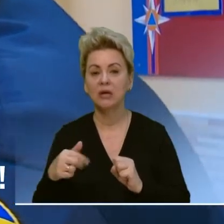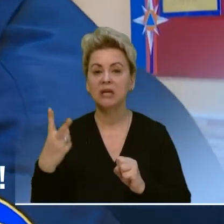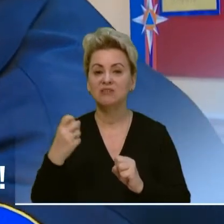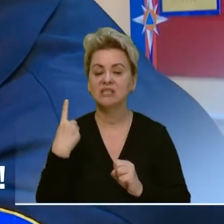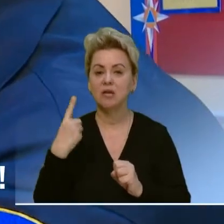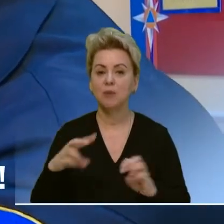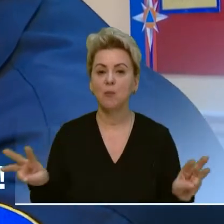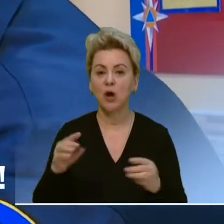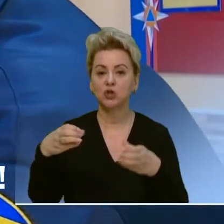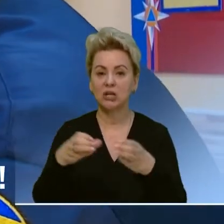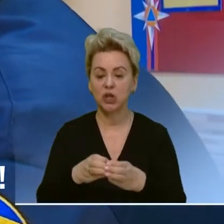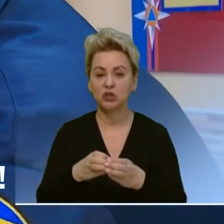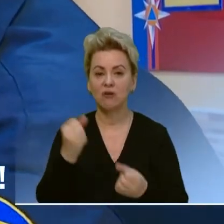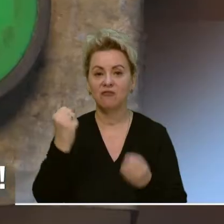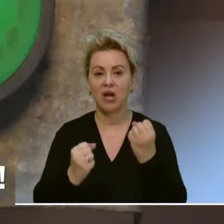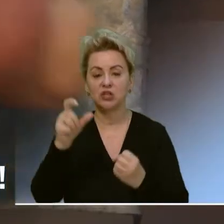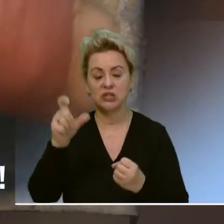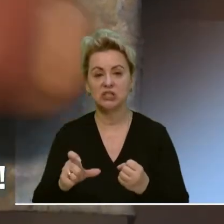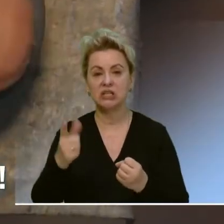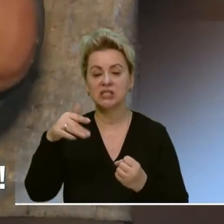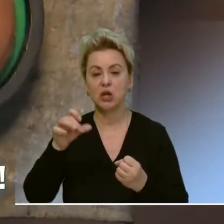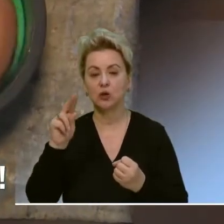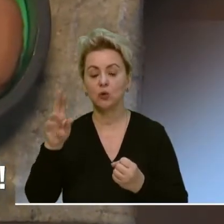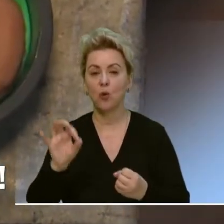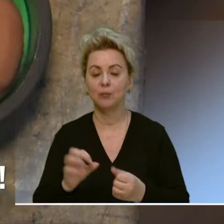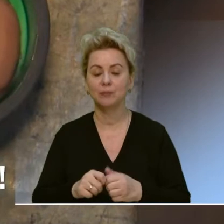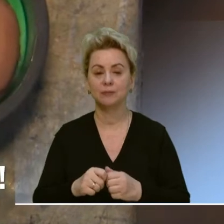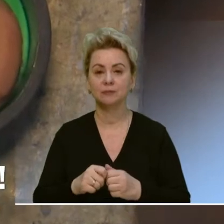201-я пожарная часть, водитель Серенко.